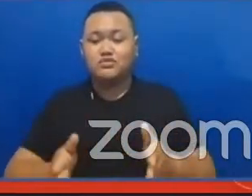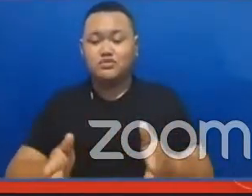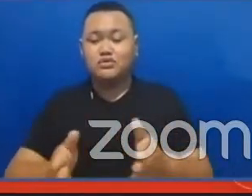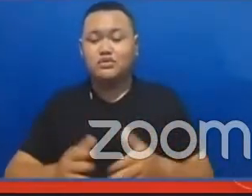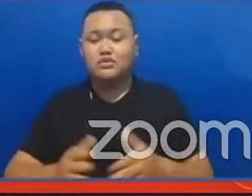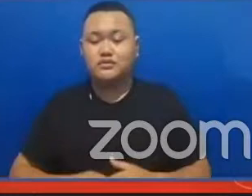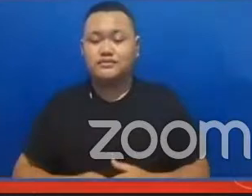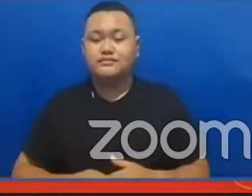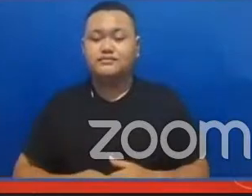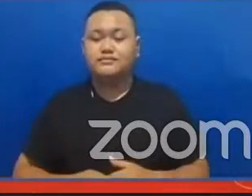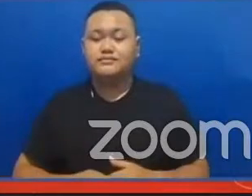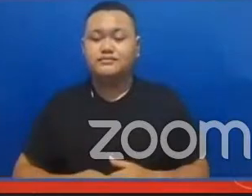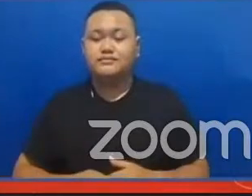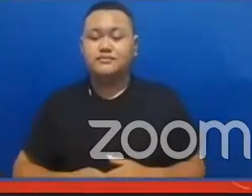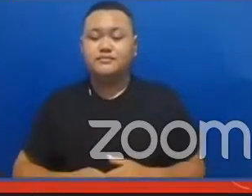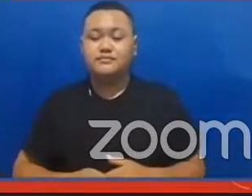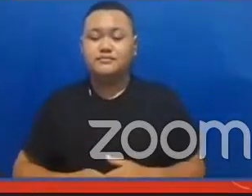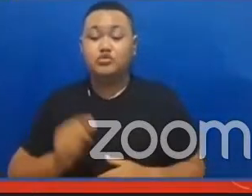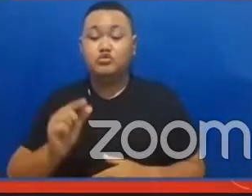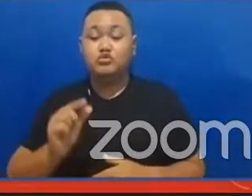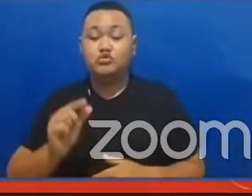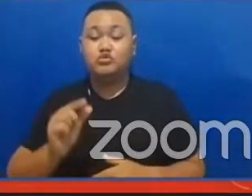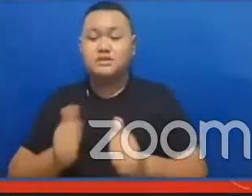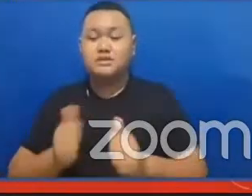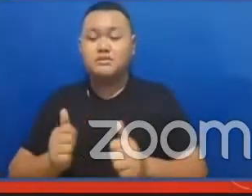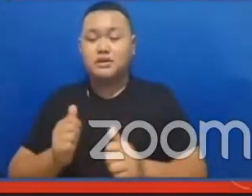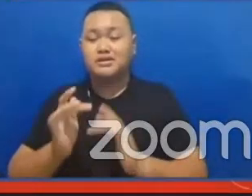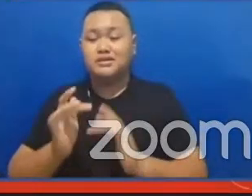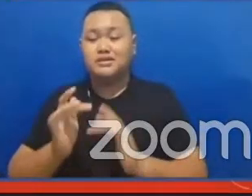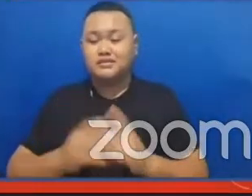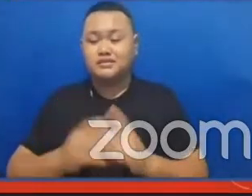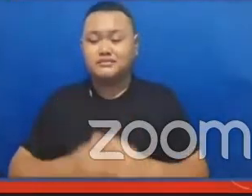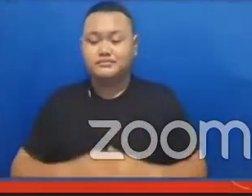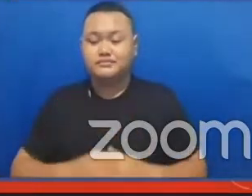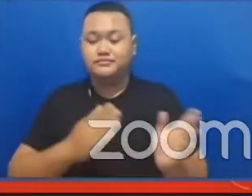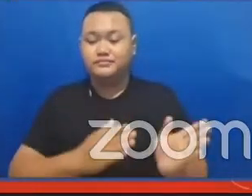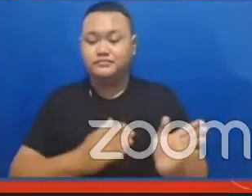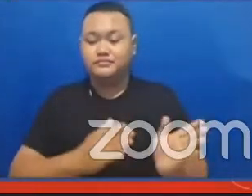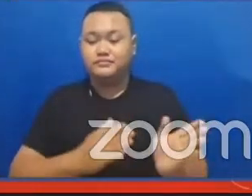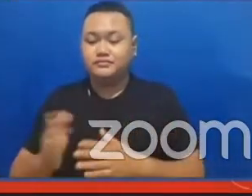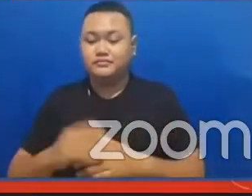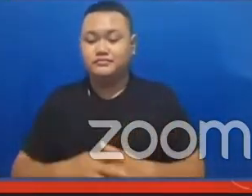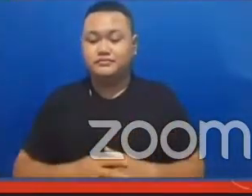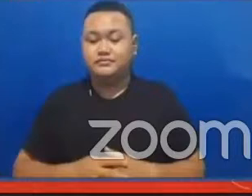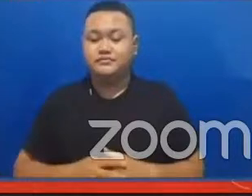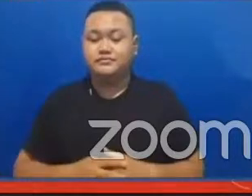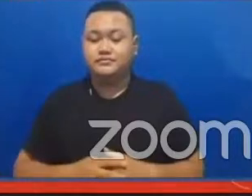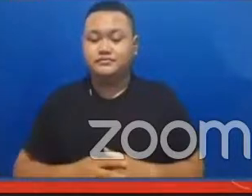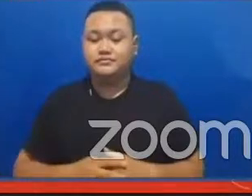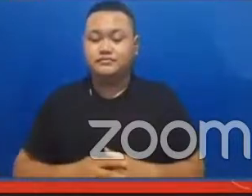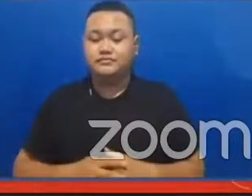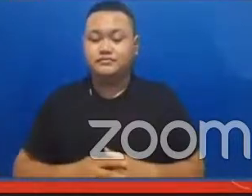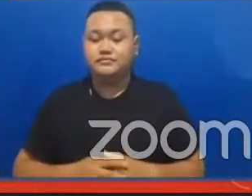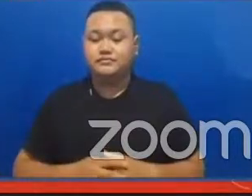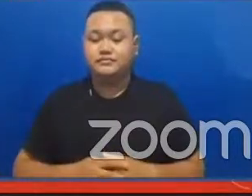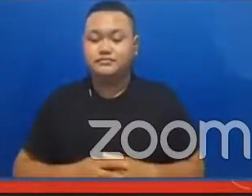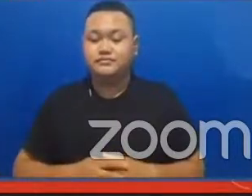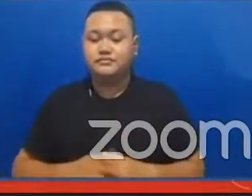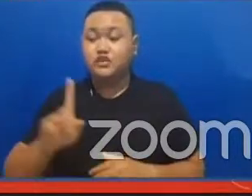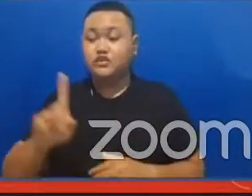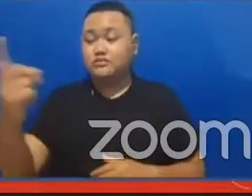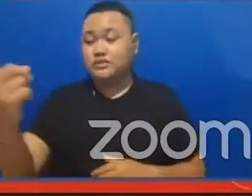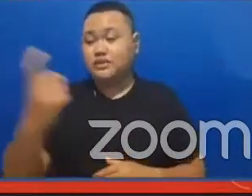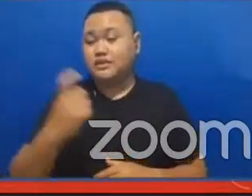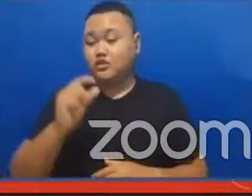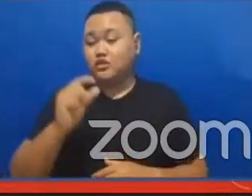Pak. Ya, baik. Bapak Ibu kita lanjutkan pertanyaan untuk Pak Riza. Masih ada